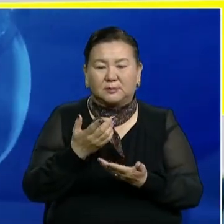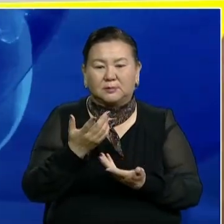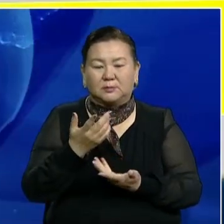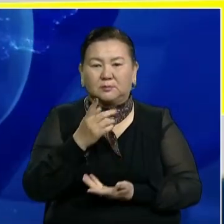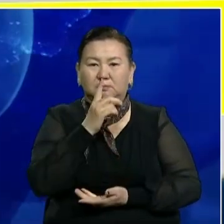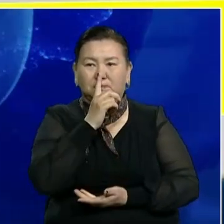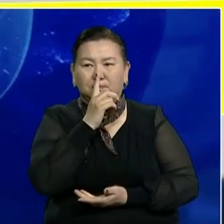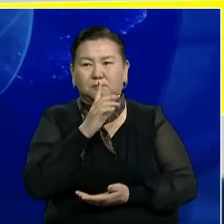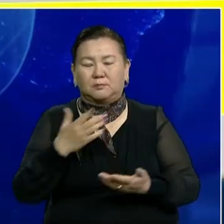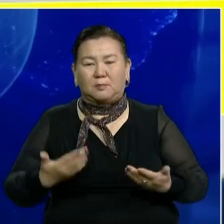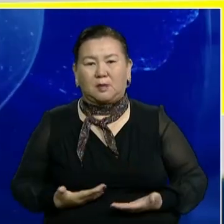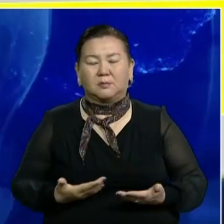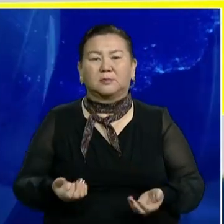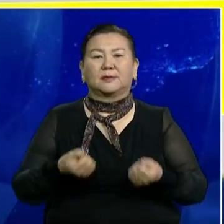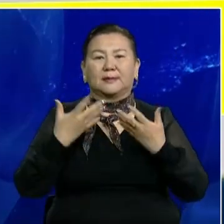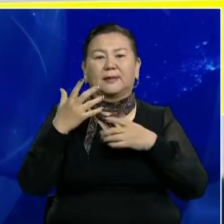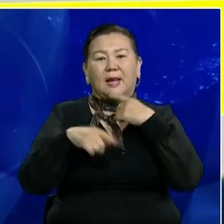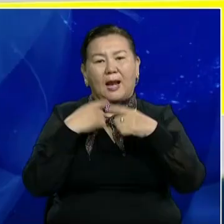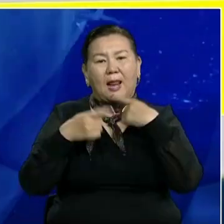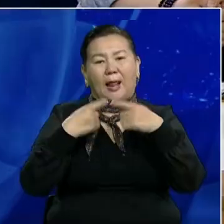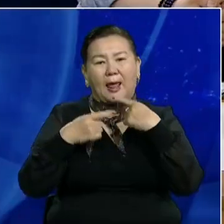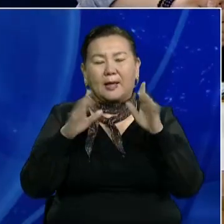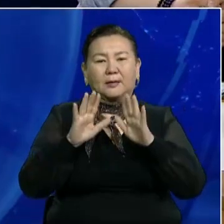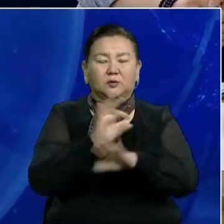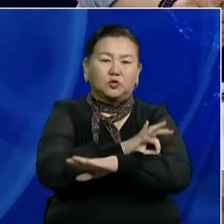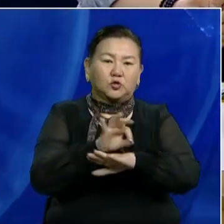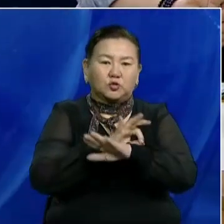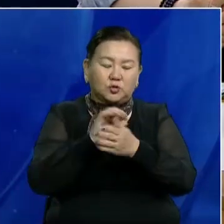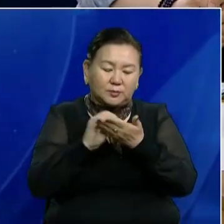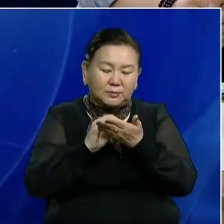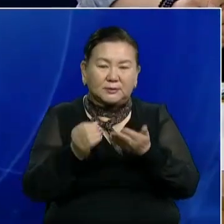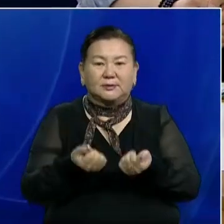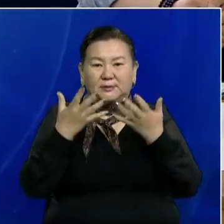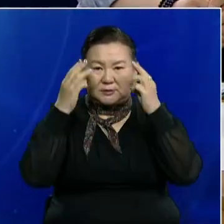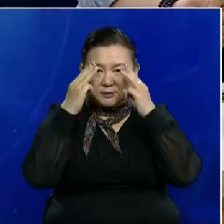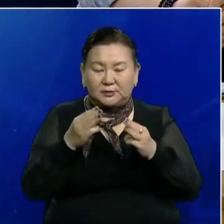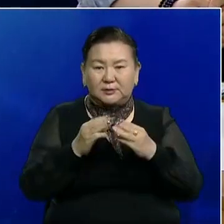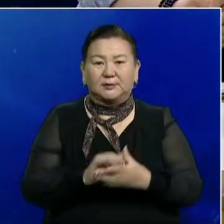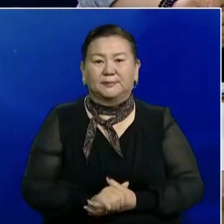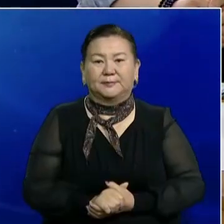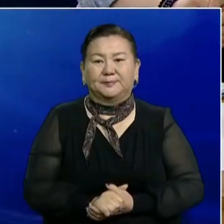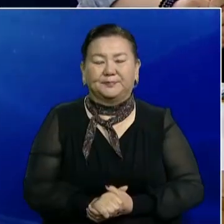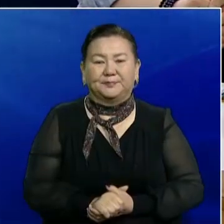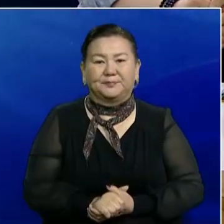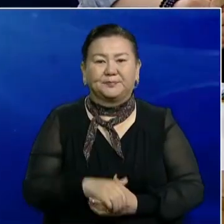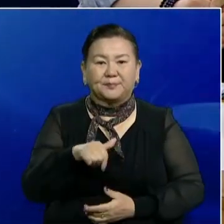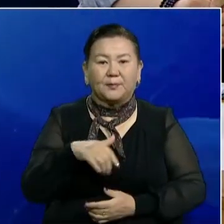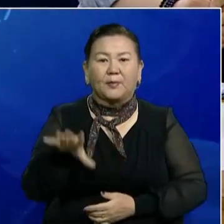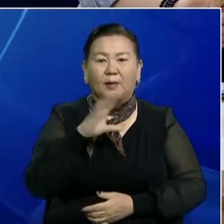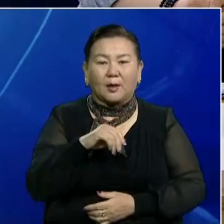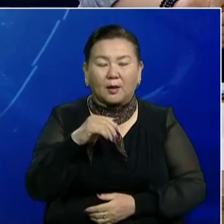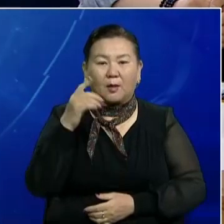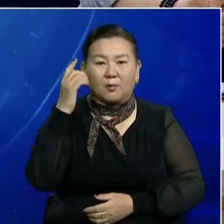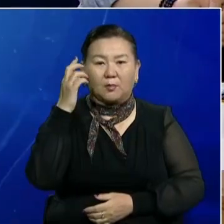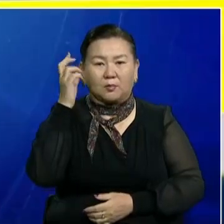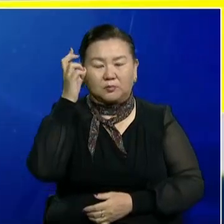яг амдрал дээр гаргаж ирэл л да яриад байхынхаа орон төсөл болоо гаргаад ирээ гэж хийдсэн. За тэгээд яг үүний үндэслэлээс болохоор бид нар болохоор за